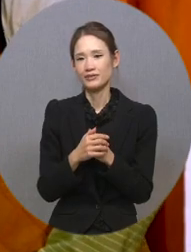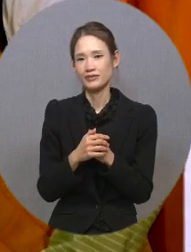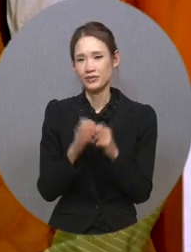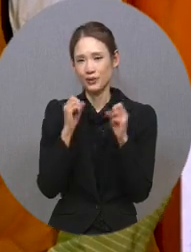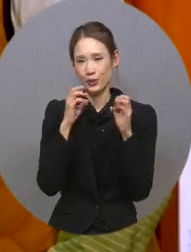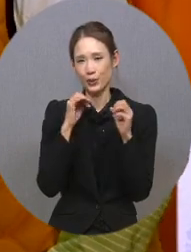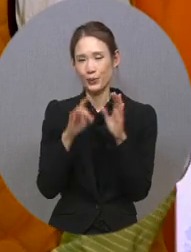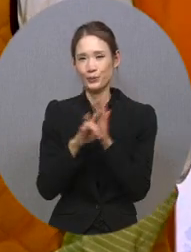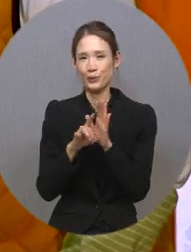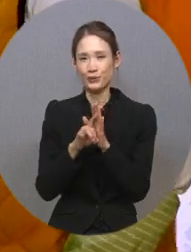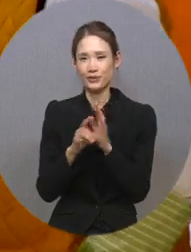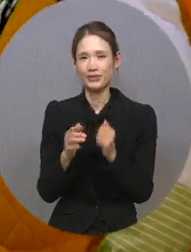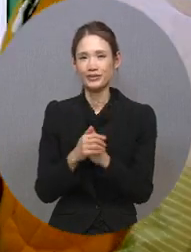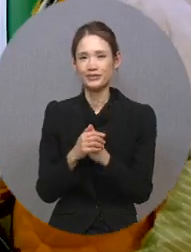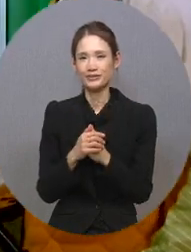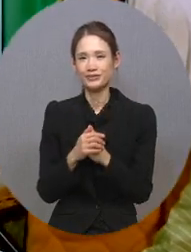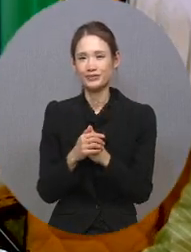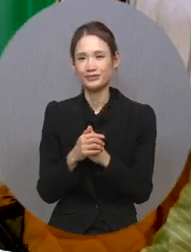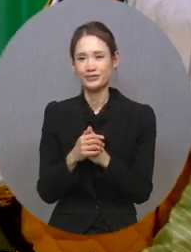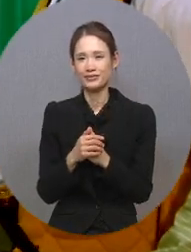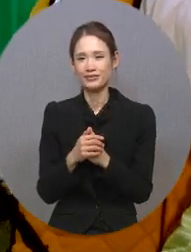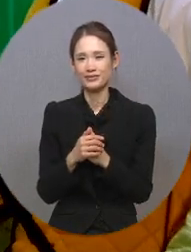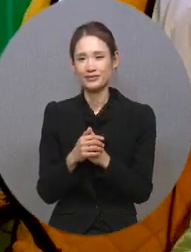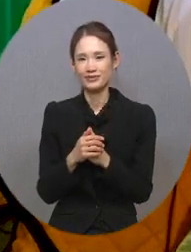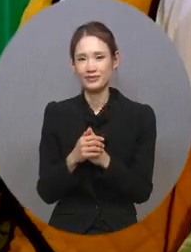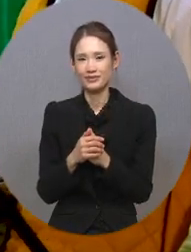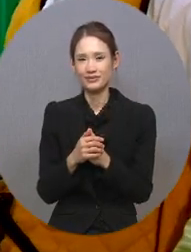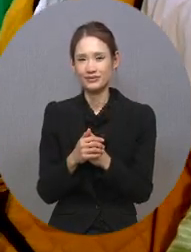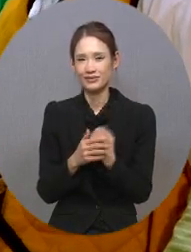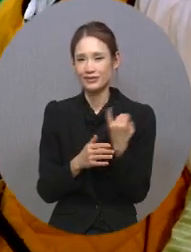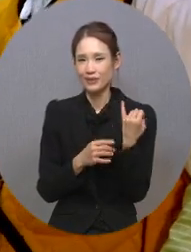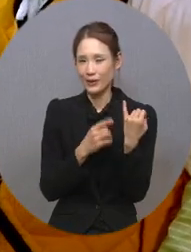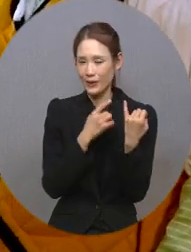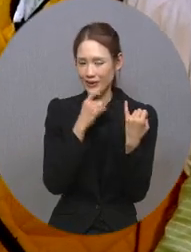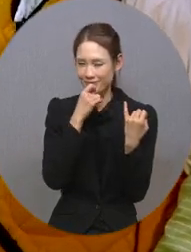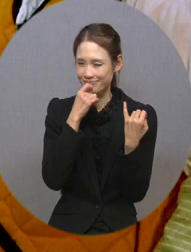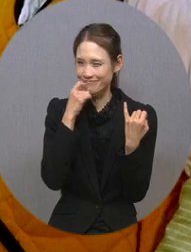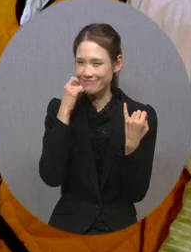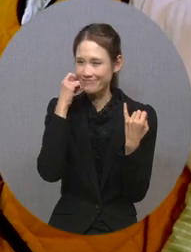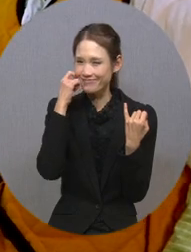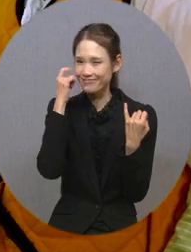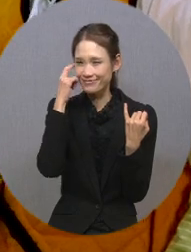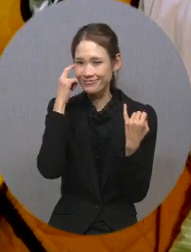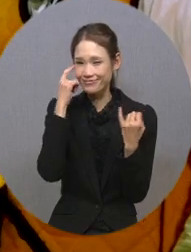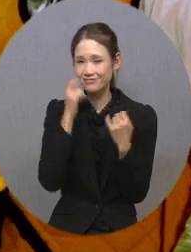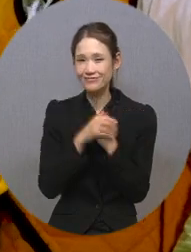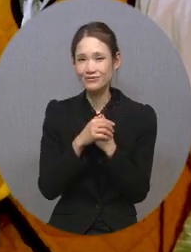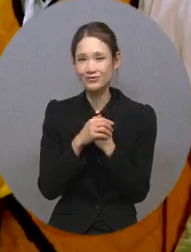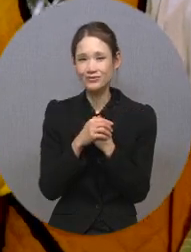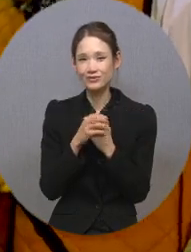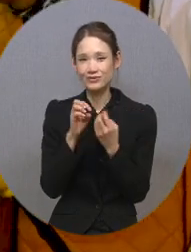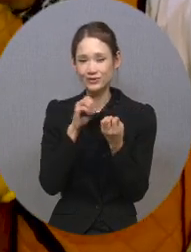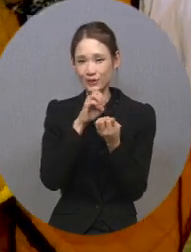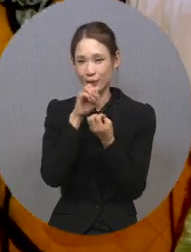거죠. 네. 아무튼 저기 우리 정유누님 왜 이렇게 미소를 지으실까? 저거 보인다.